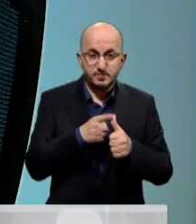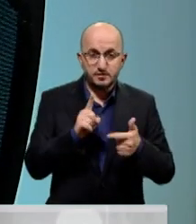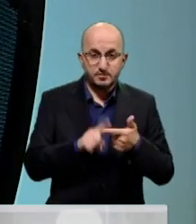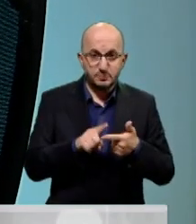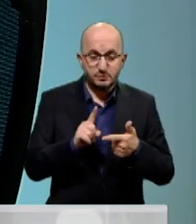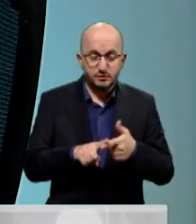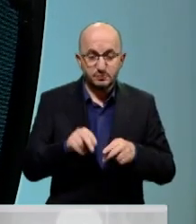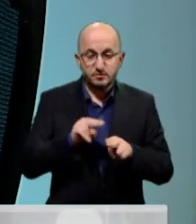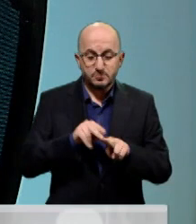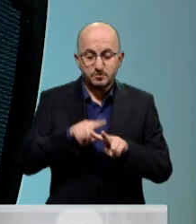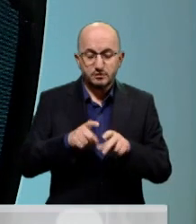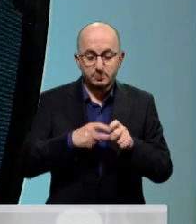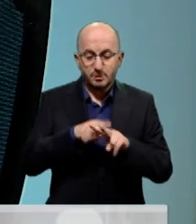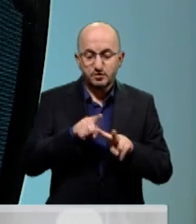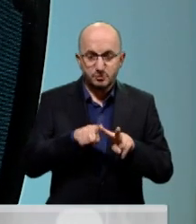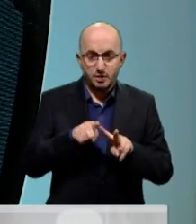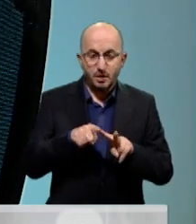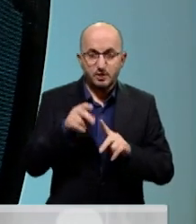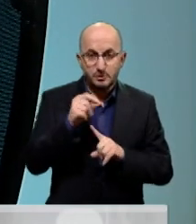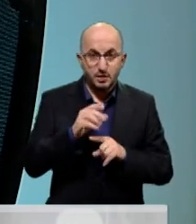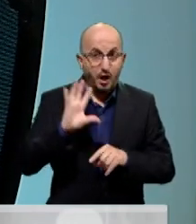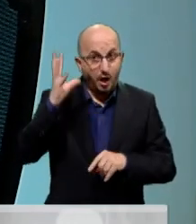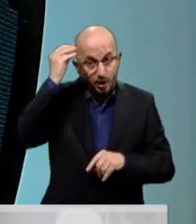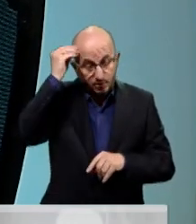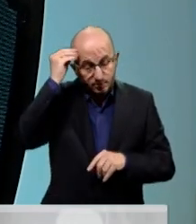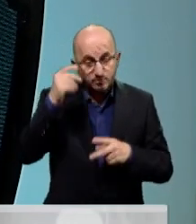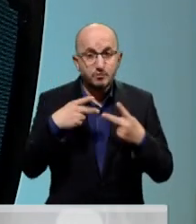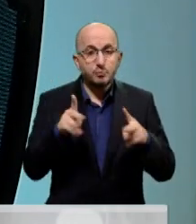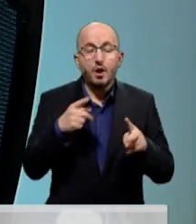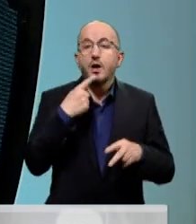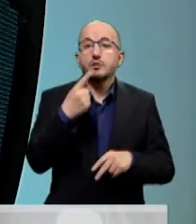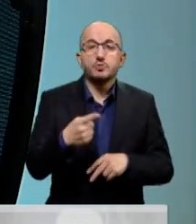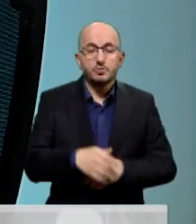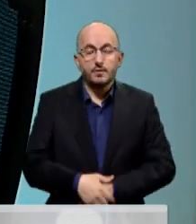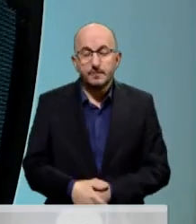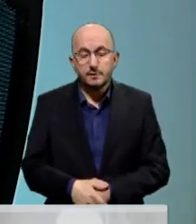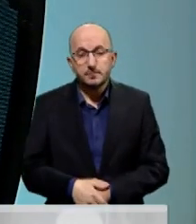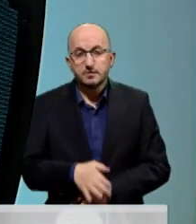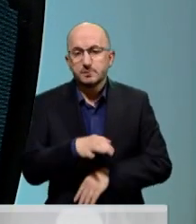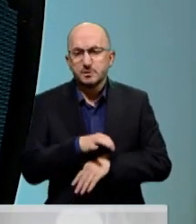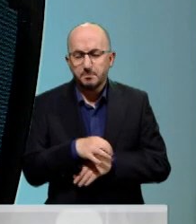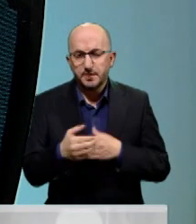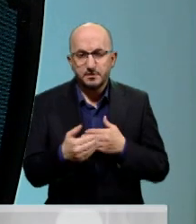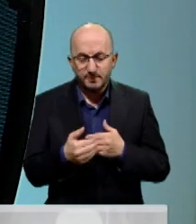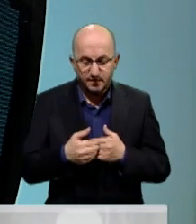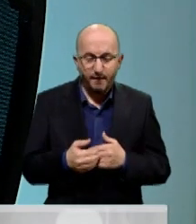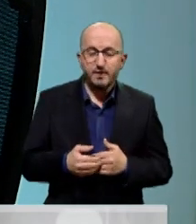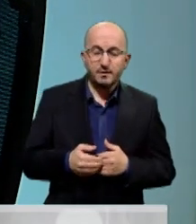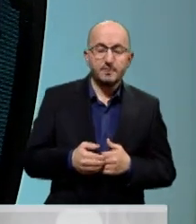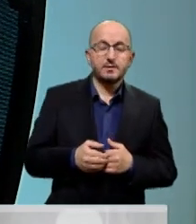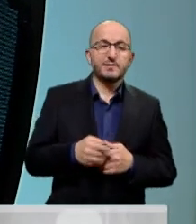Kağıthane Hanefi alimlerinden mübah diyor yani tıbbi bir tedavidir